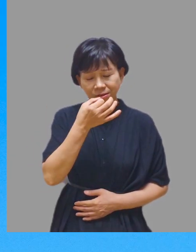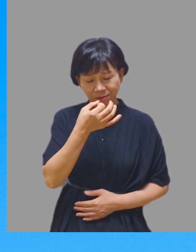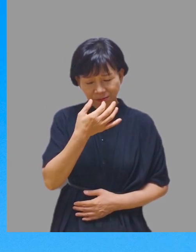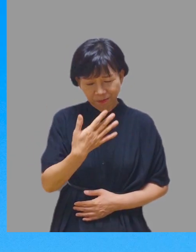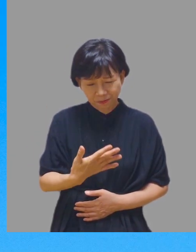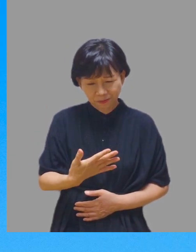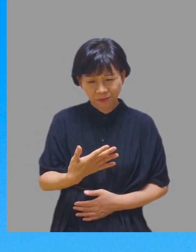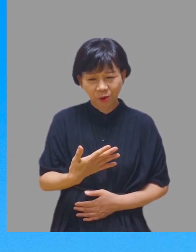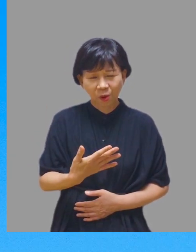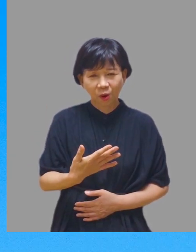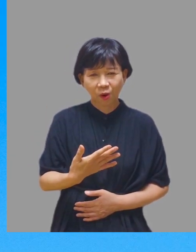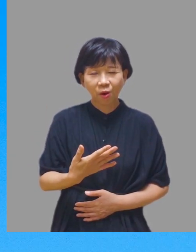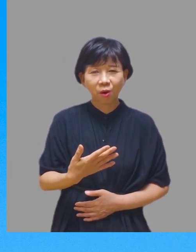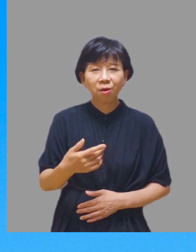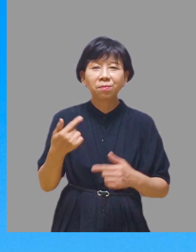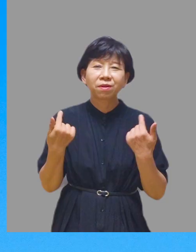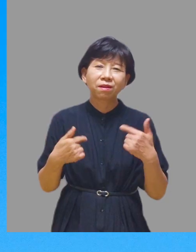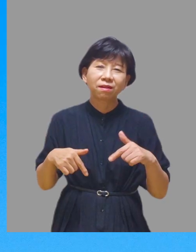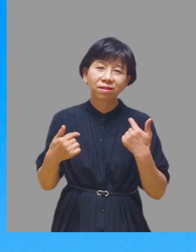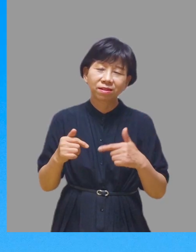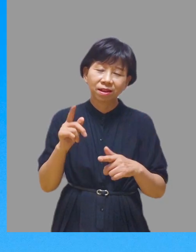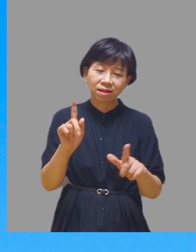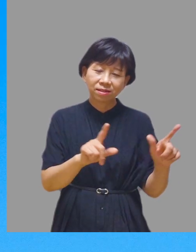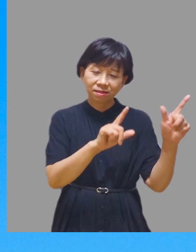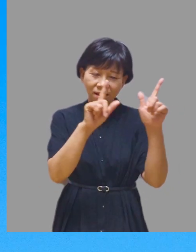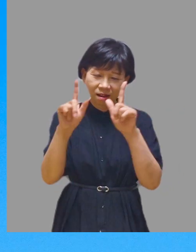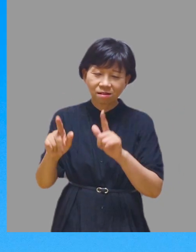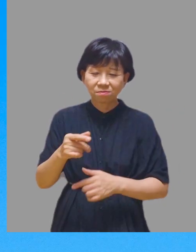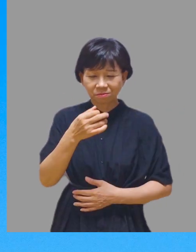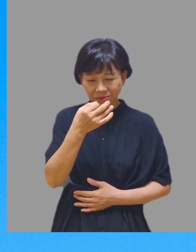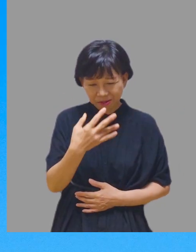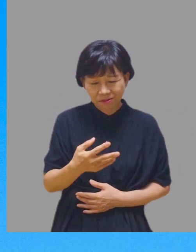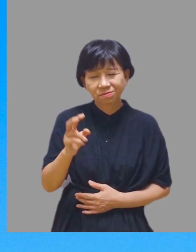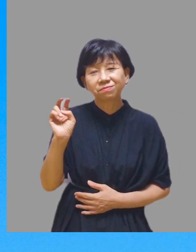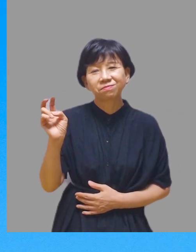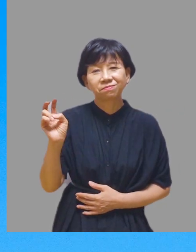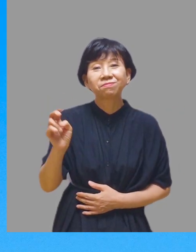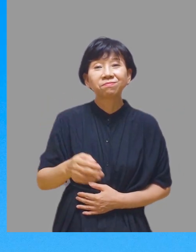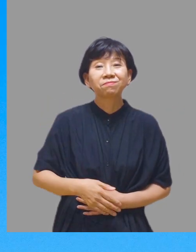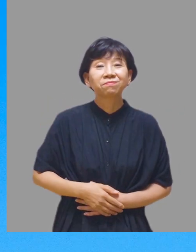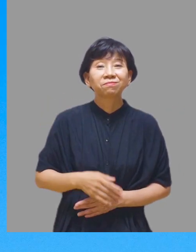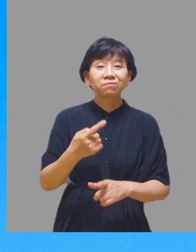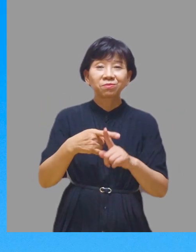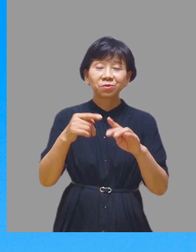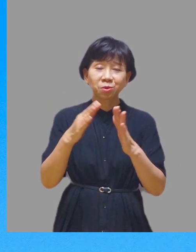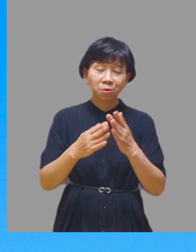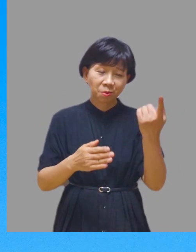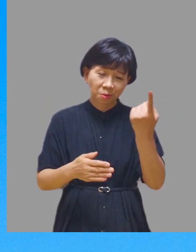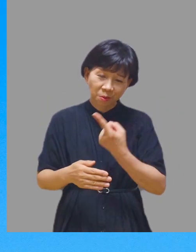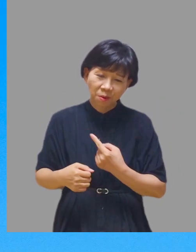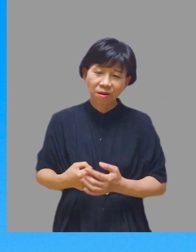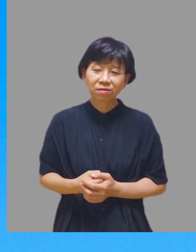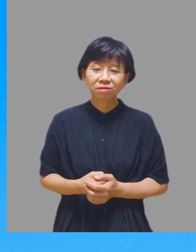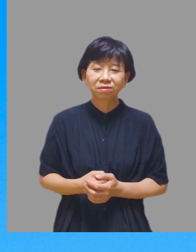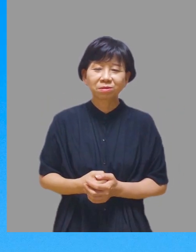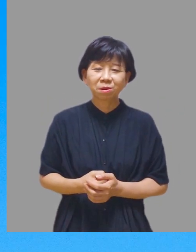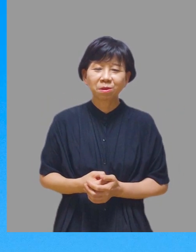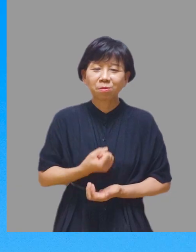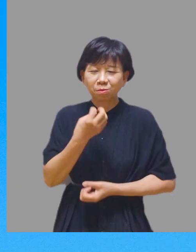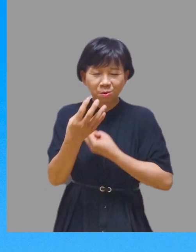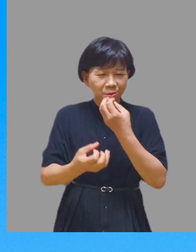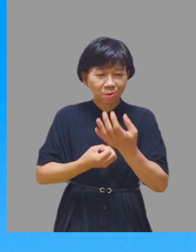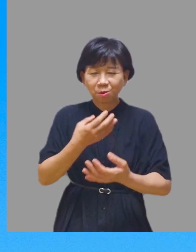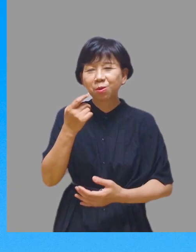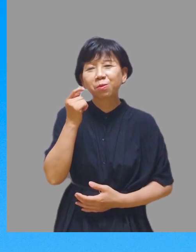힘들었던 하루하루가 있지 않으셨을까? 때로는 교회 와서 시시콜콜 다 이야기하실 수는